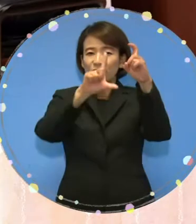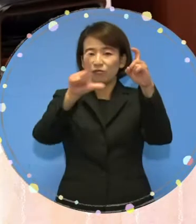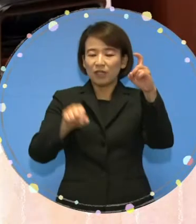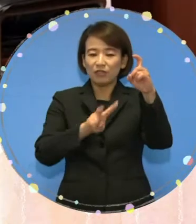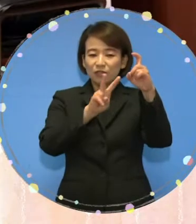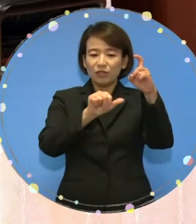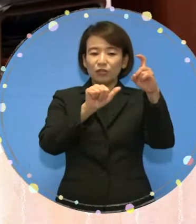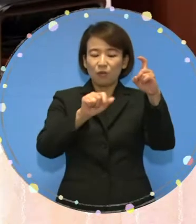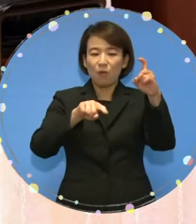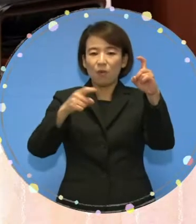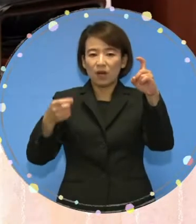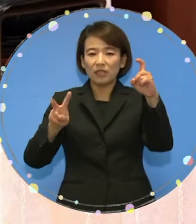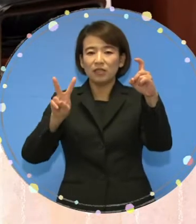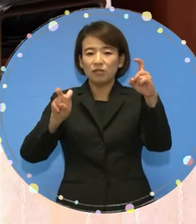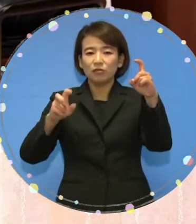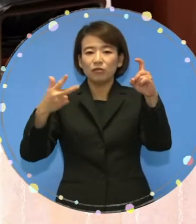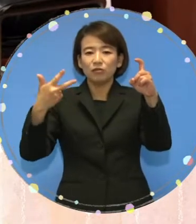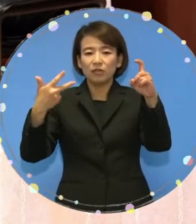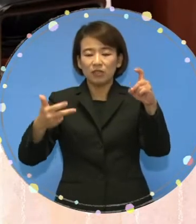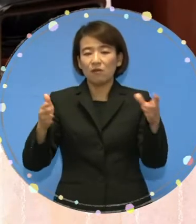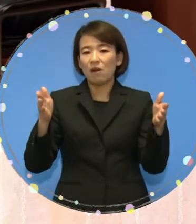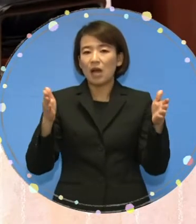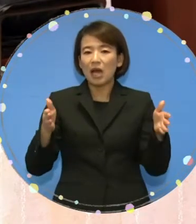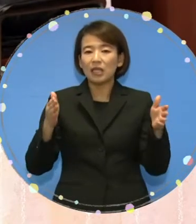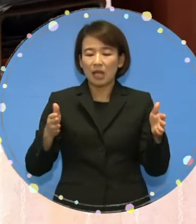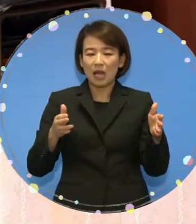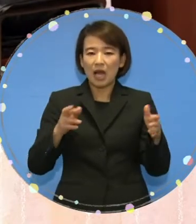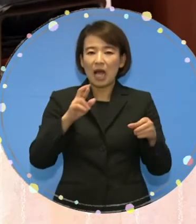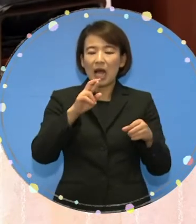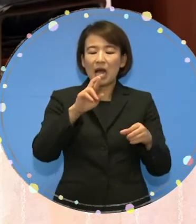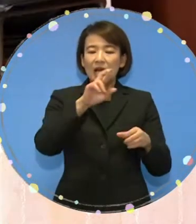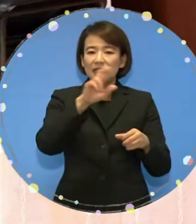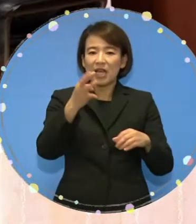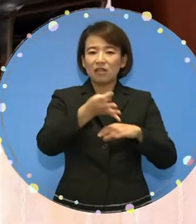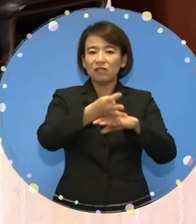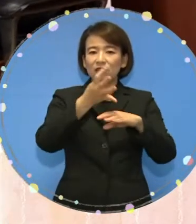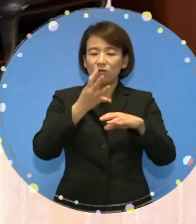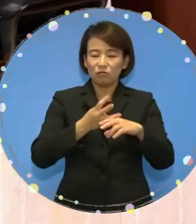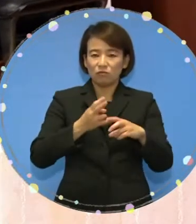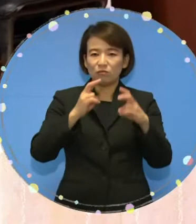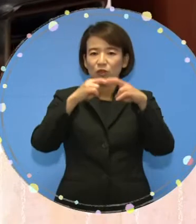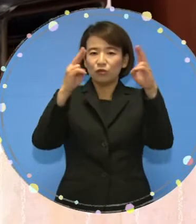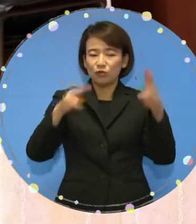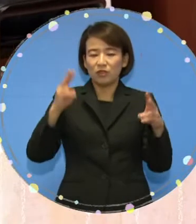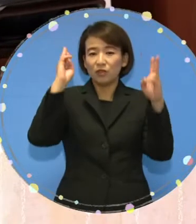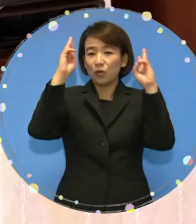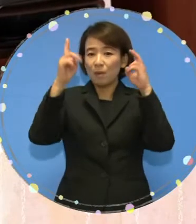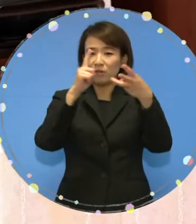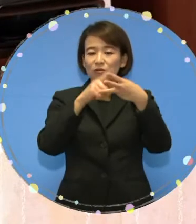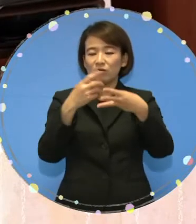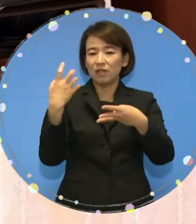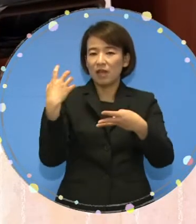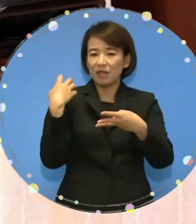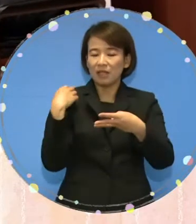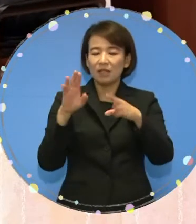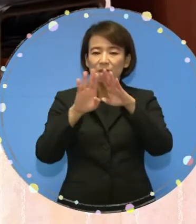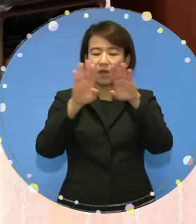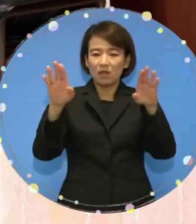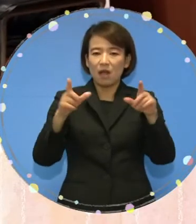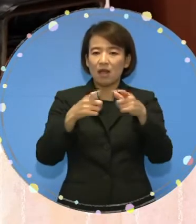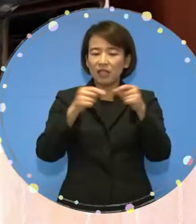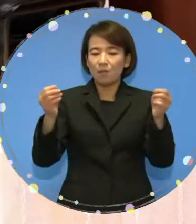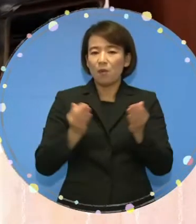25日から21日に jr四国フジトラベル主催で行われた